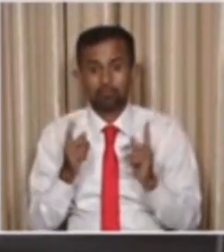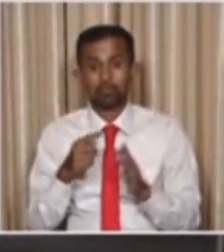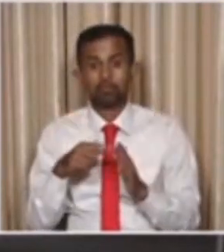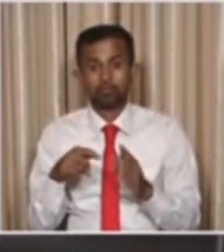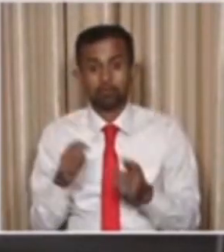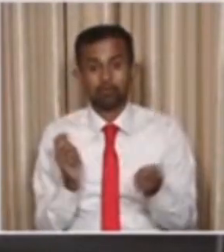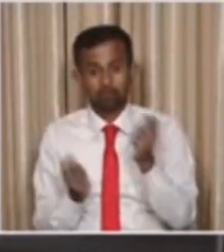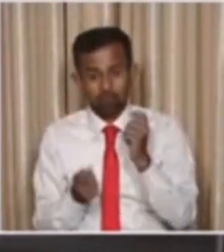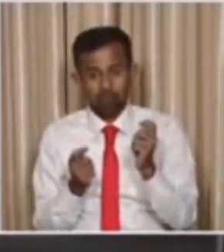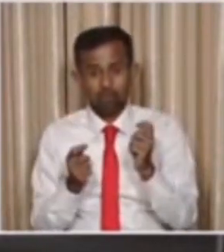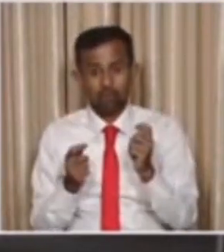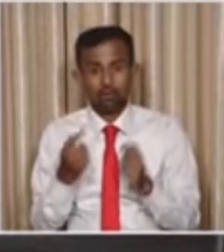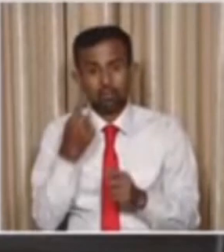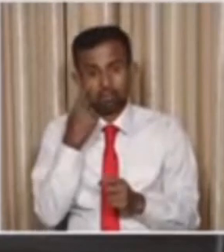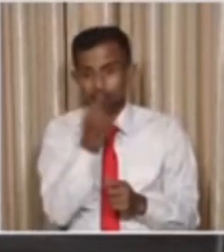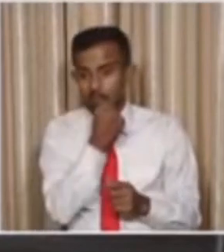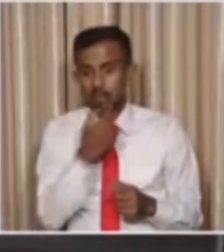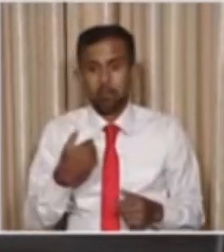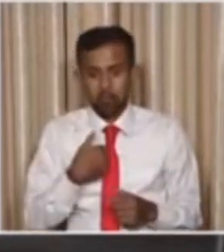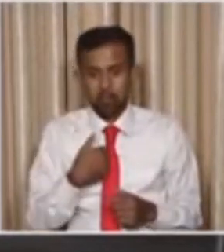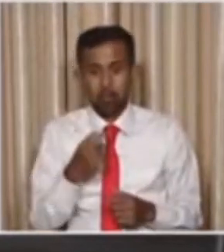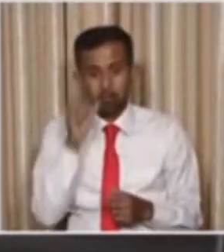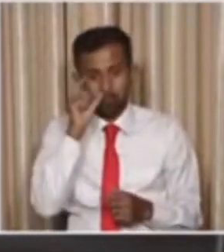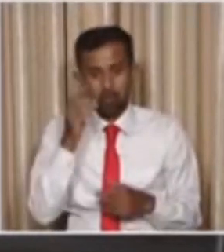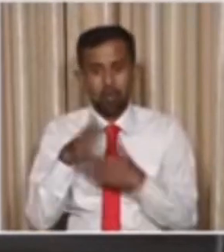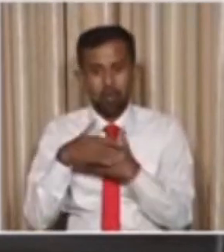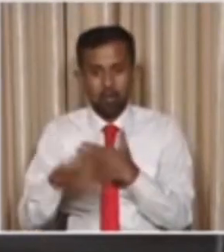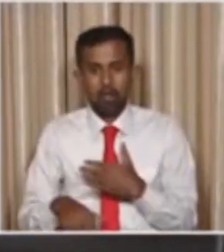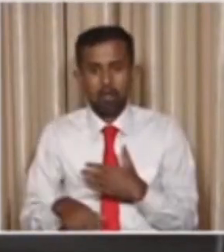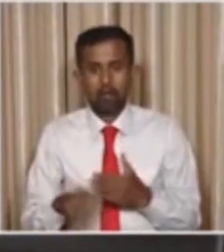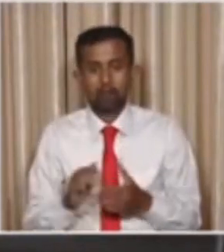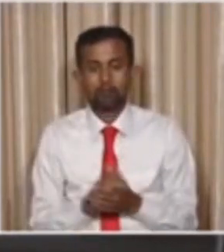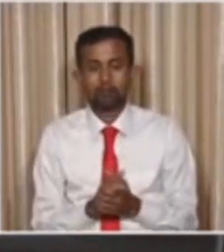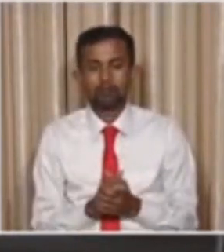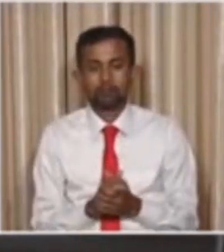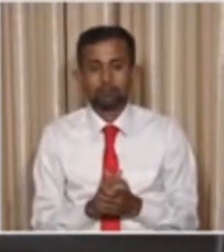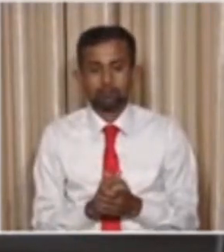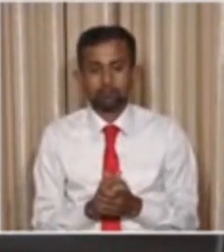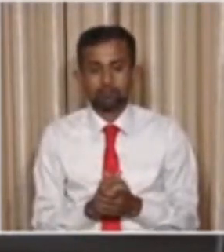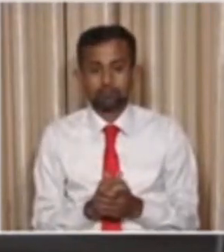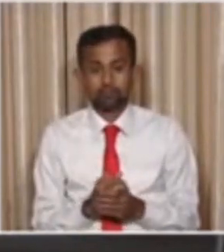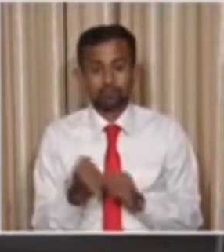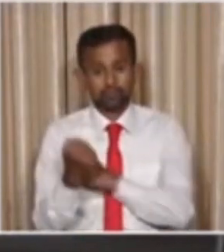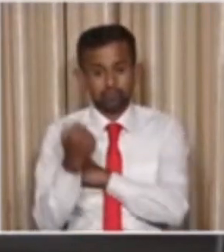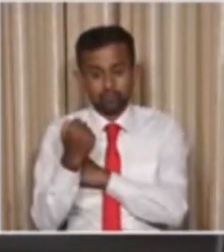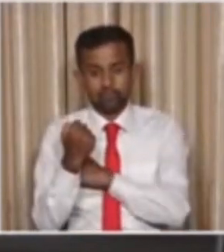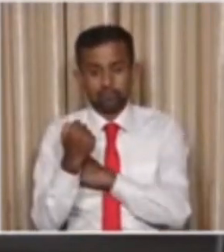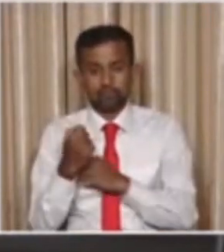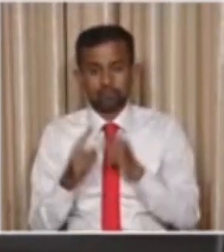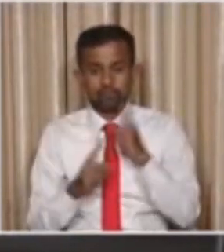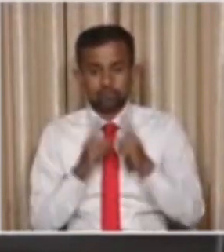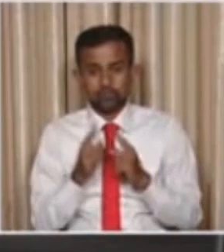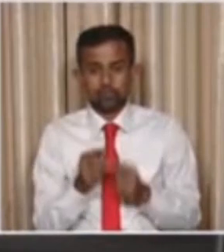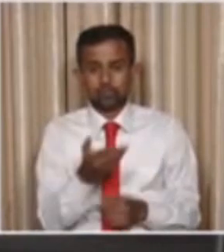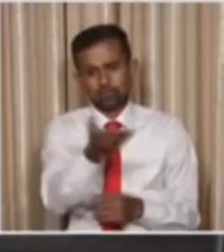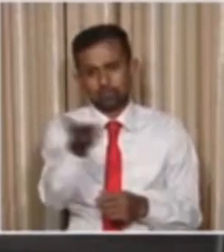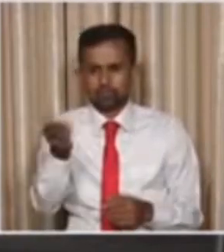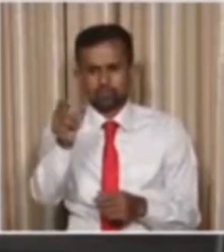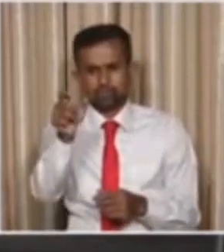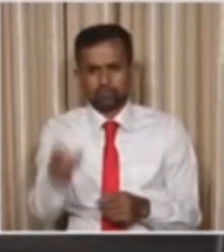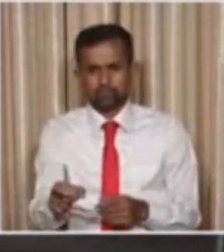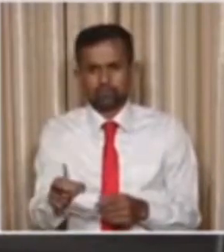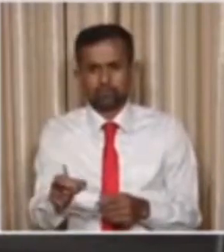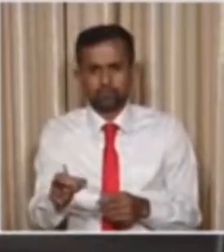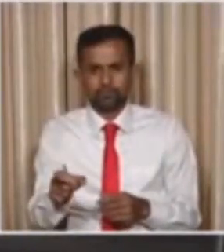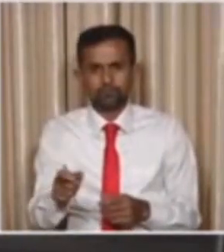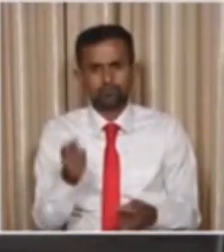क्रिकेट गहन काले दख भी नहीं मम एव बल भी नहीं मम अदत्त बल एक सर मे कुंद हम कथा गया तमुनास मंदा